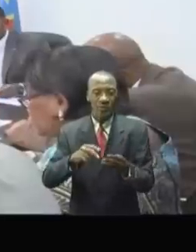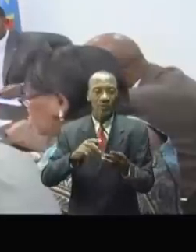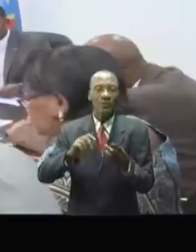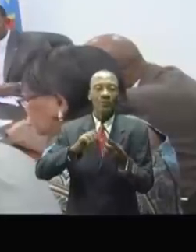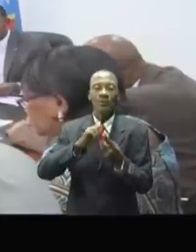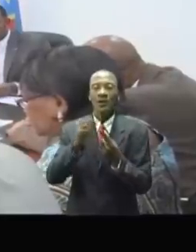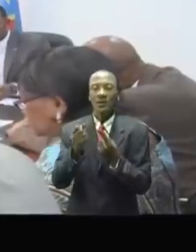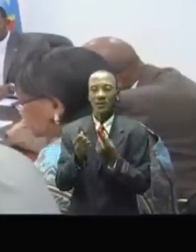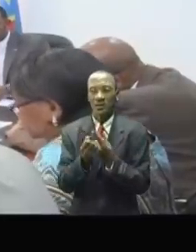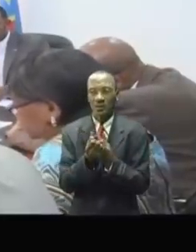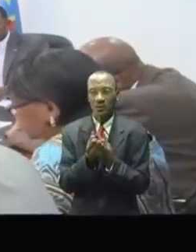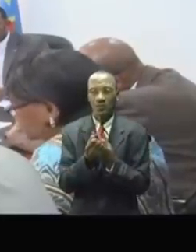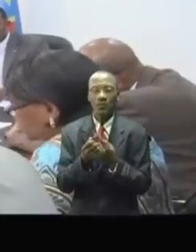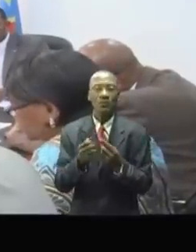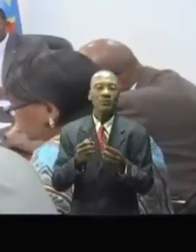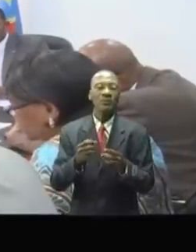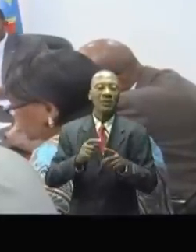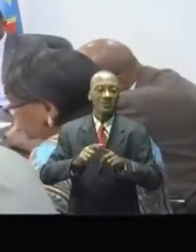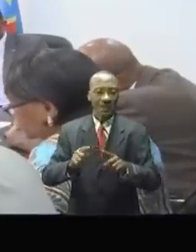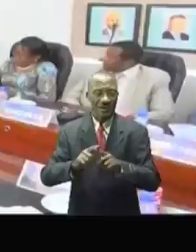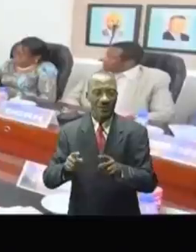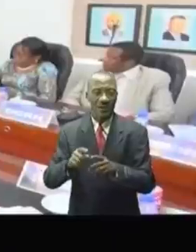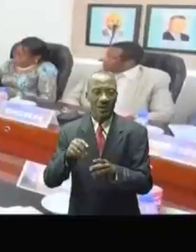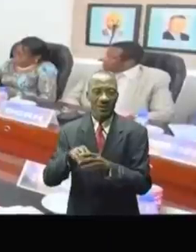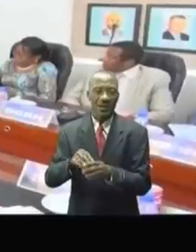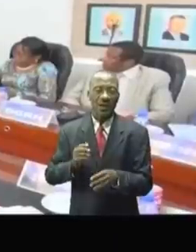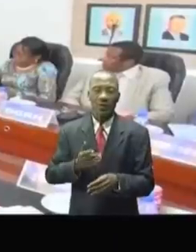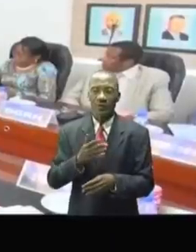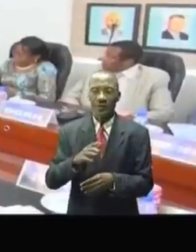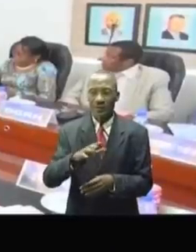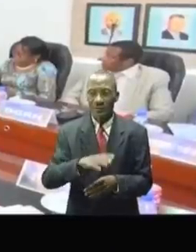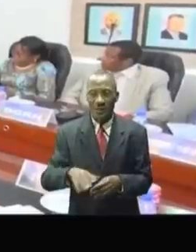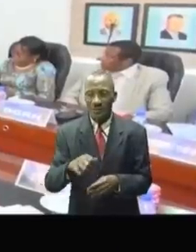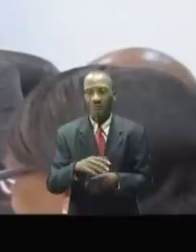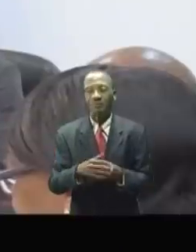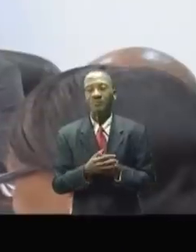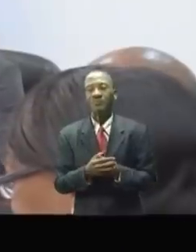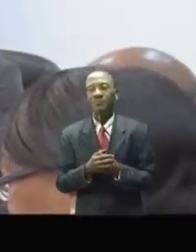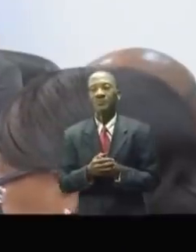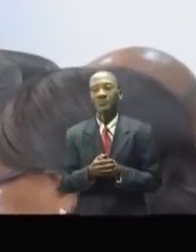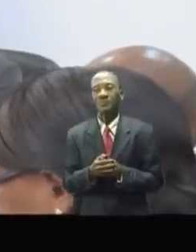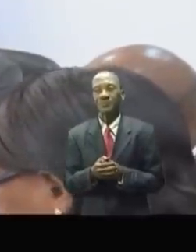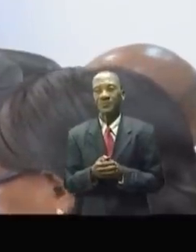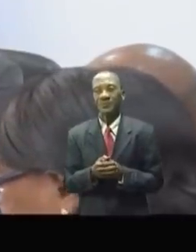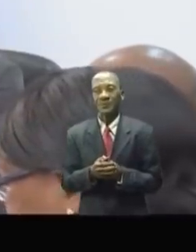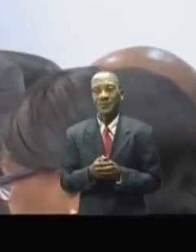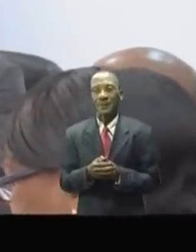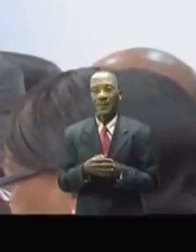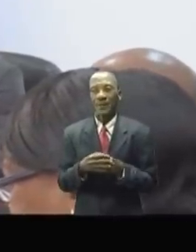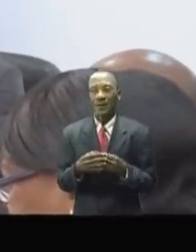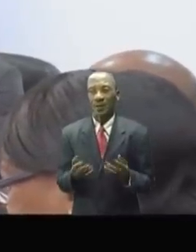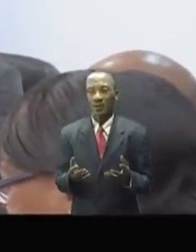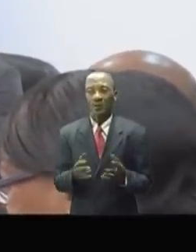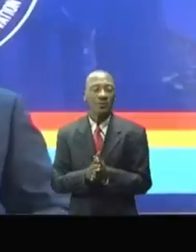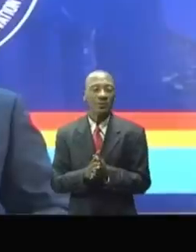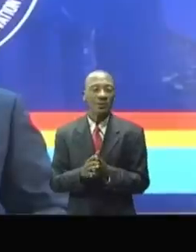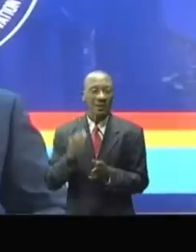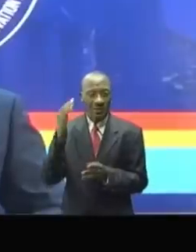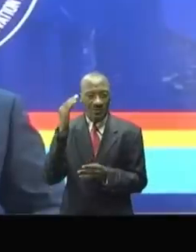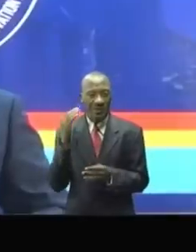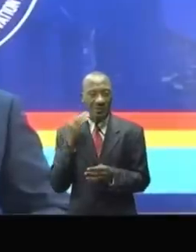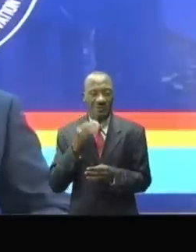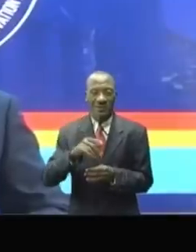la DGDA, à l'instar d'autres régies financières. Son Excellence le VPM a décidé de mettre sur pied une commission ad